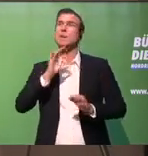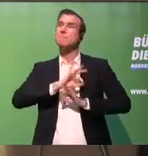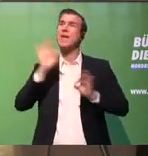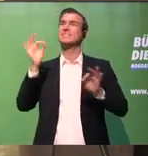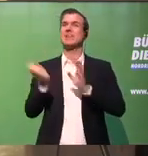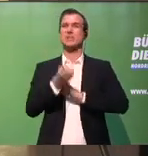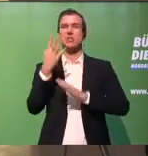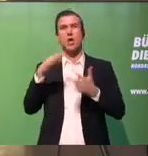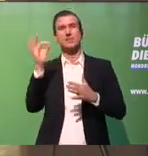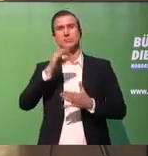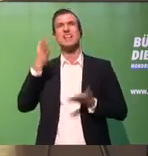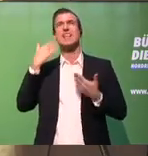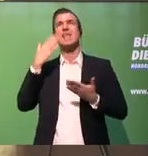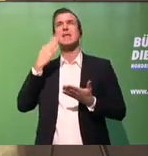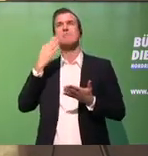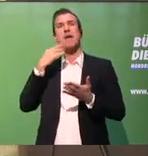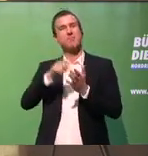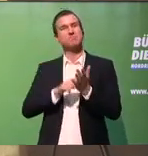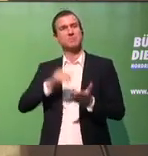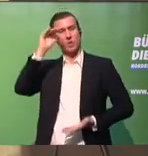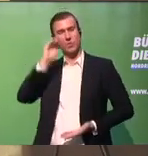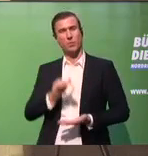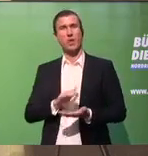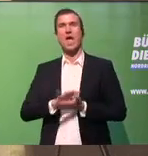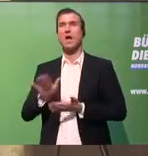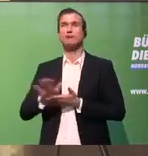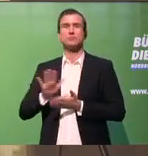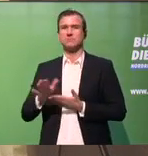90% runtergehen mit unseren klimarelevanten Emissionen?